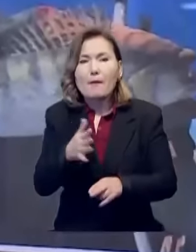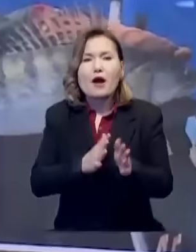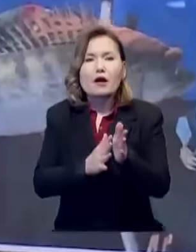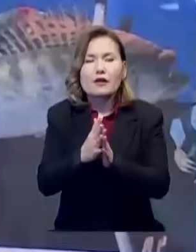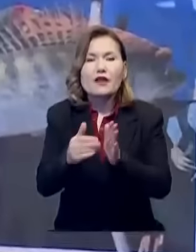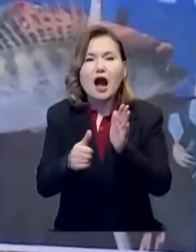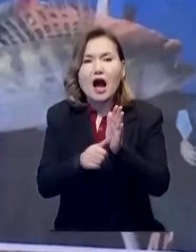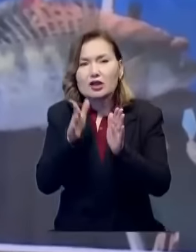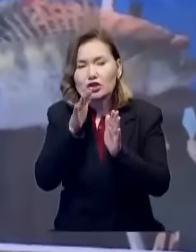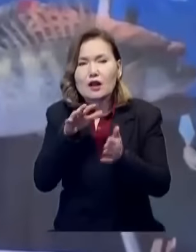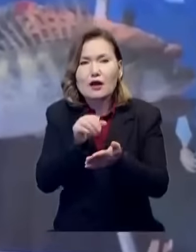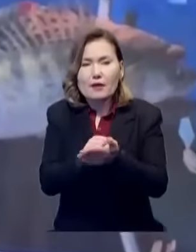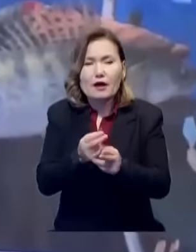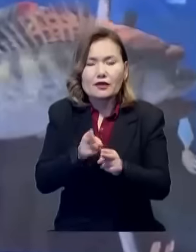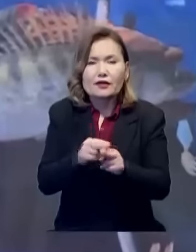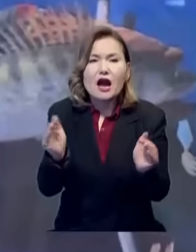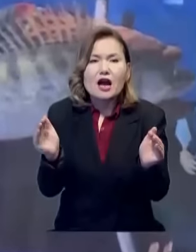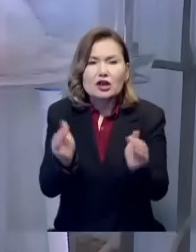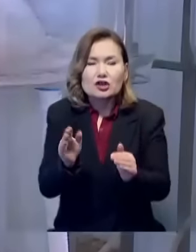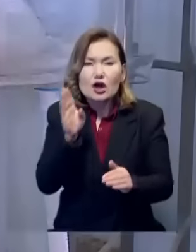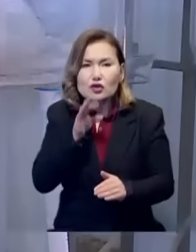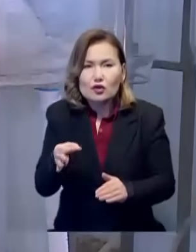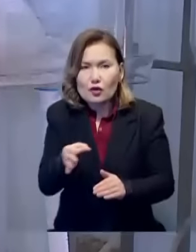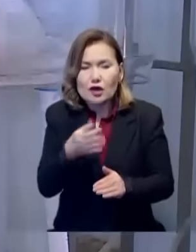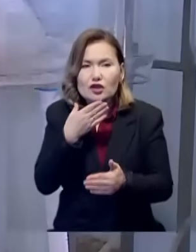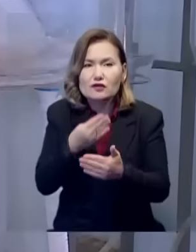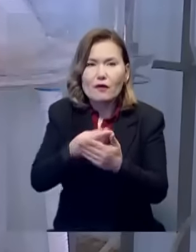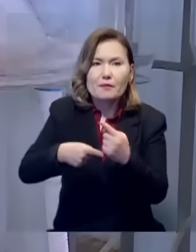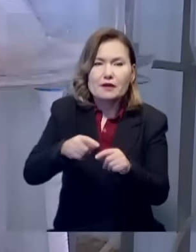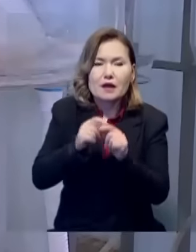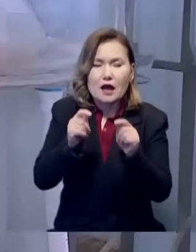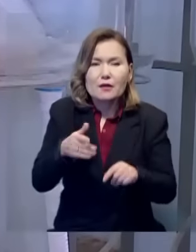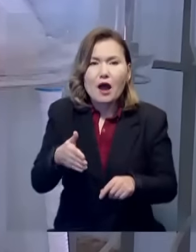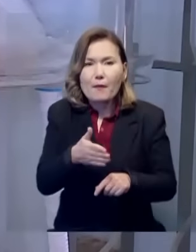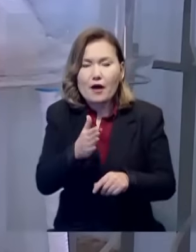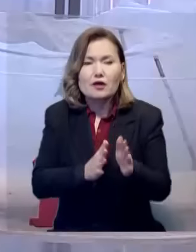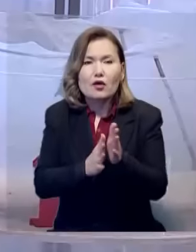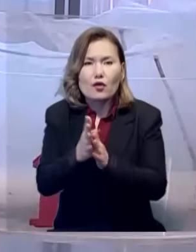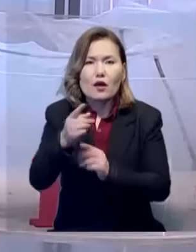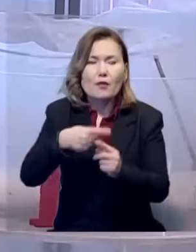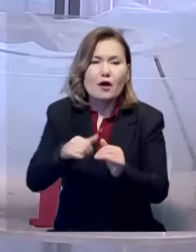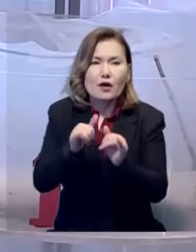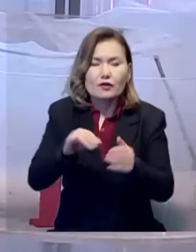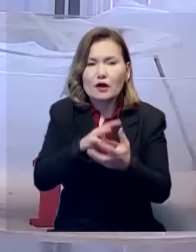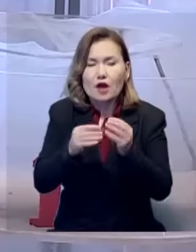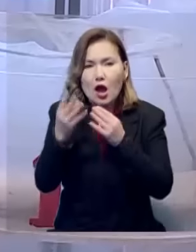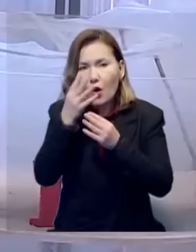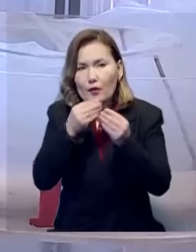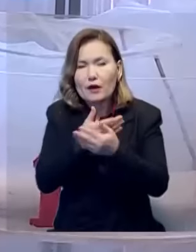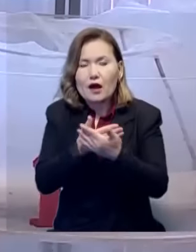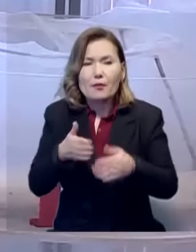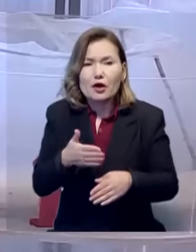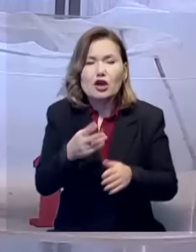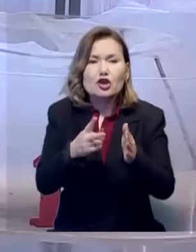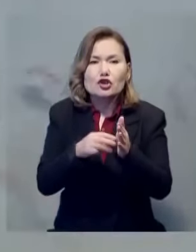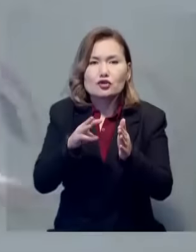6 жылдан бері айналысады. Алғашында кішігірім сынақпен басталған іс қазір нәтижелі өнім беруде. Бүгінде шаруашылық жасанды жолмен жылына 700 тоннаға